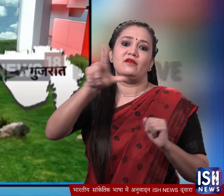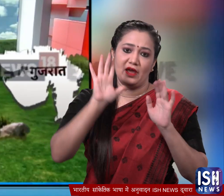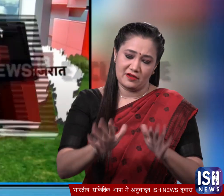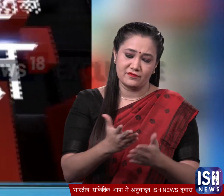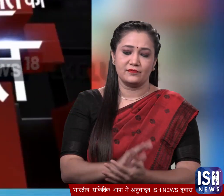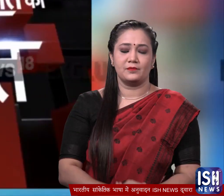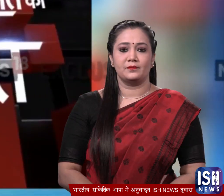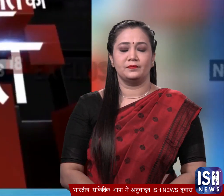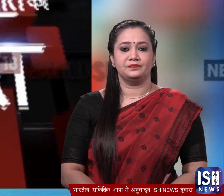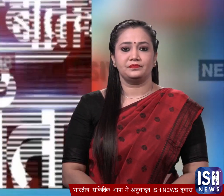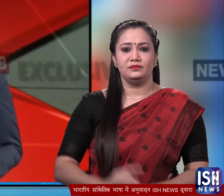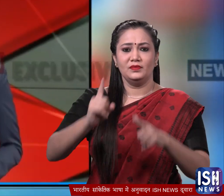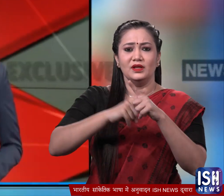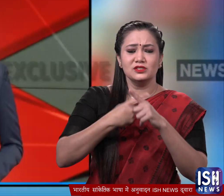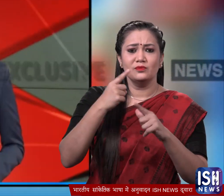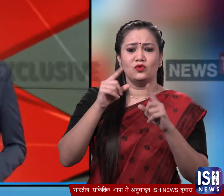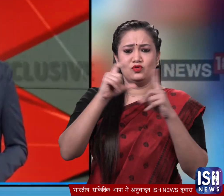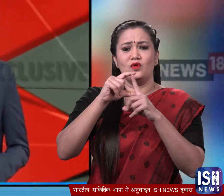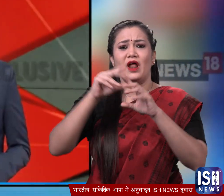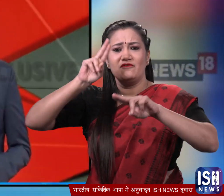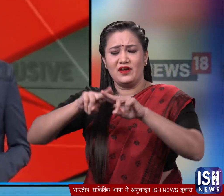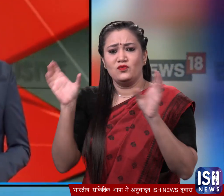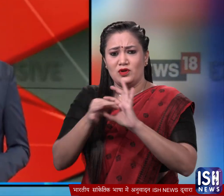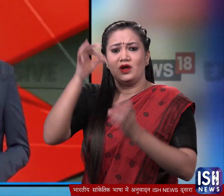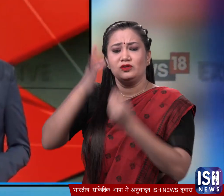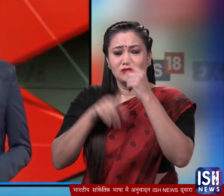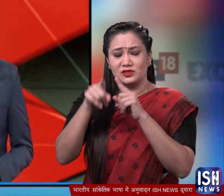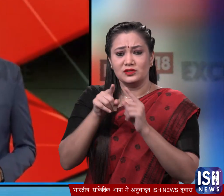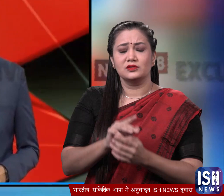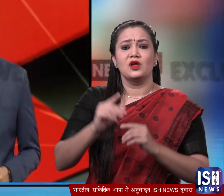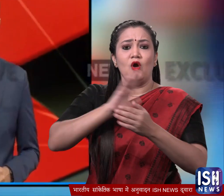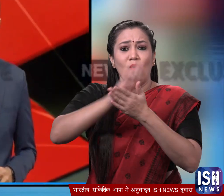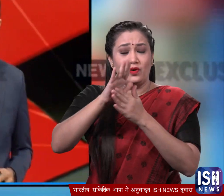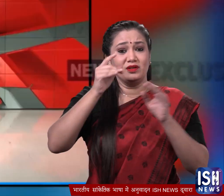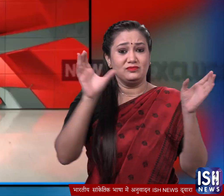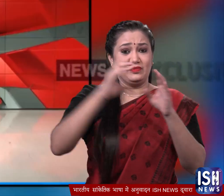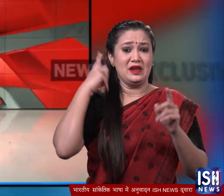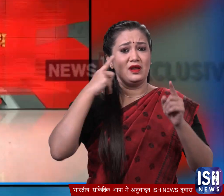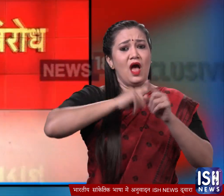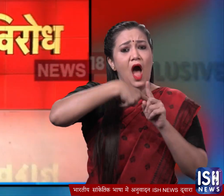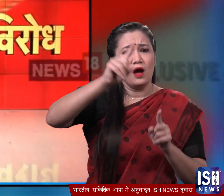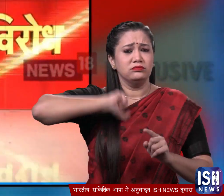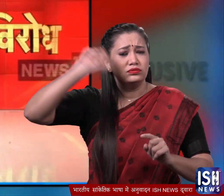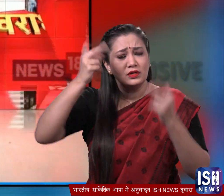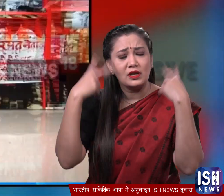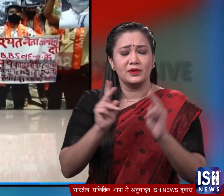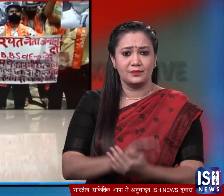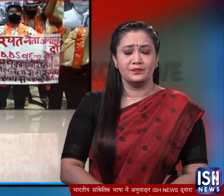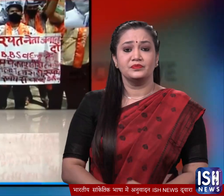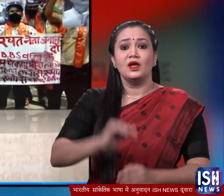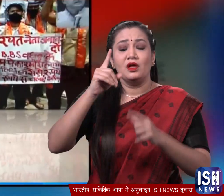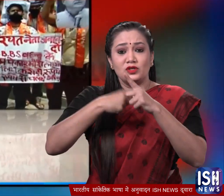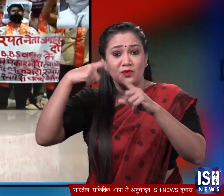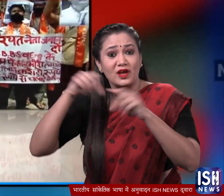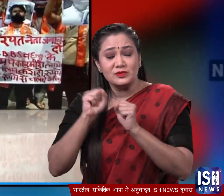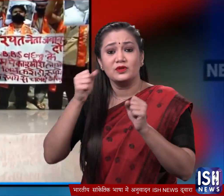प्रावधान रखा गया है। जम्मू में डोगरा फ्रंट नाम के संगठन ने हुर्रियत नेताओं के खिलाफ जोरदार प्रदर्शन किया। इन नेताओं पर जम्मू कश्मीर के छात्रों